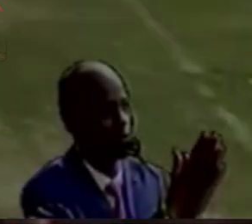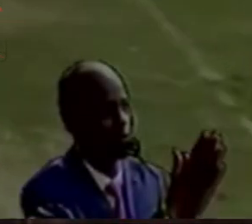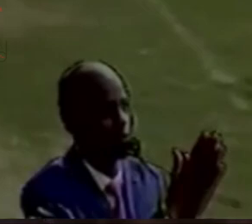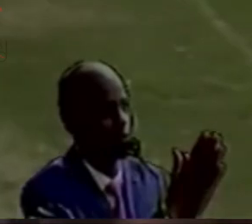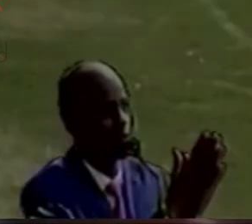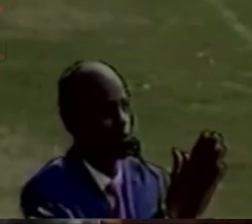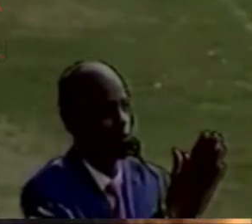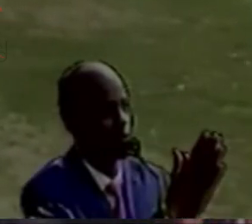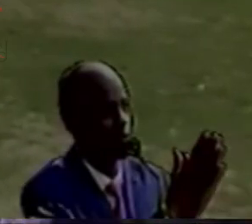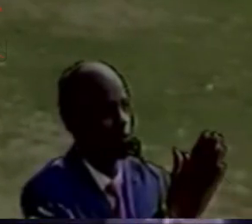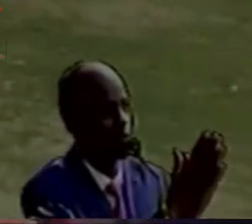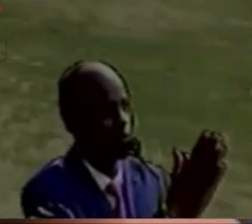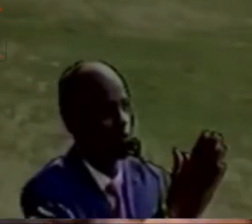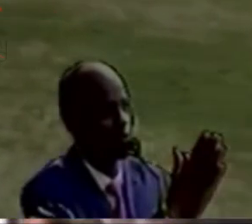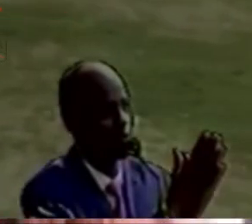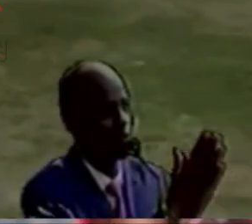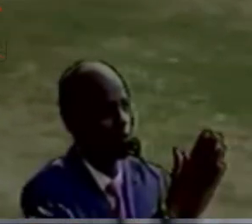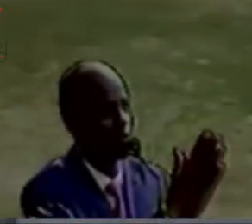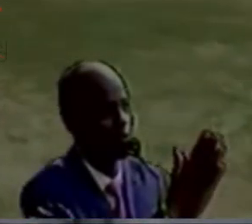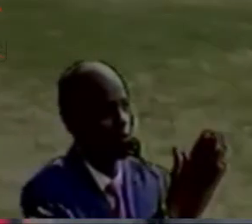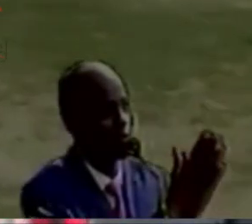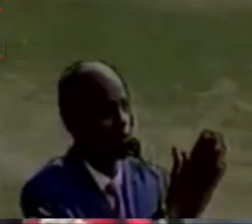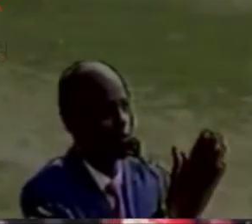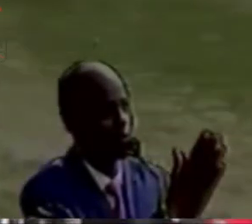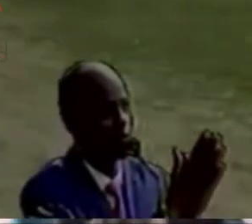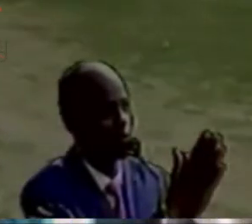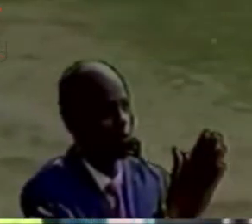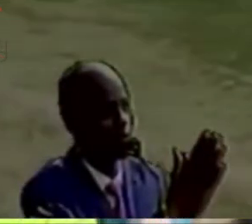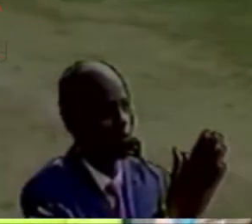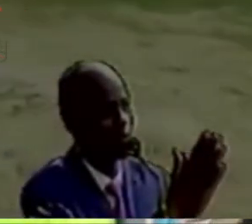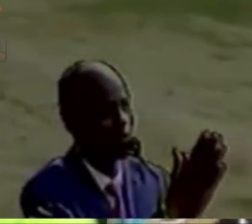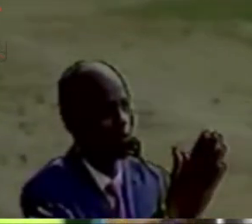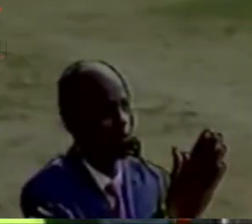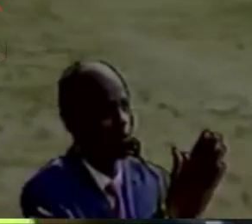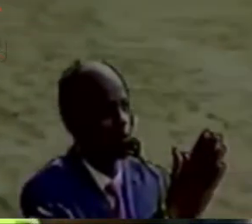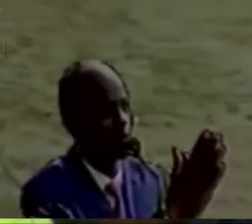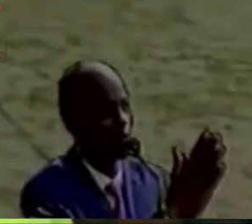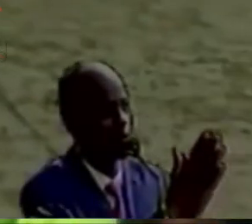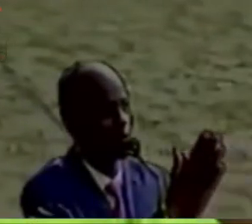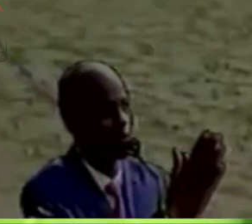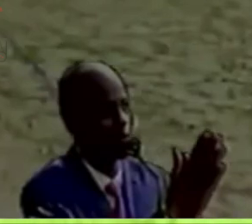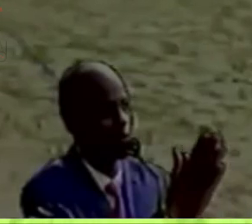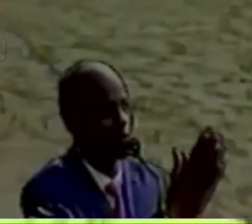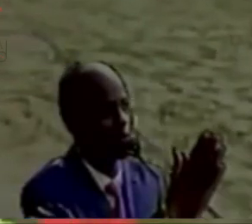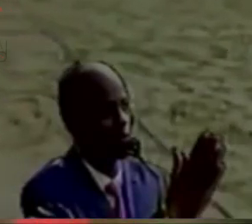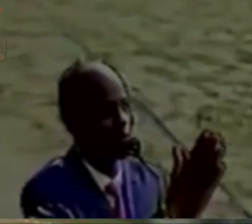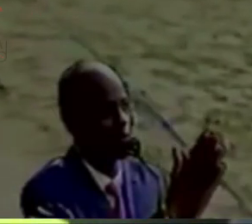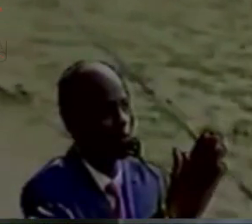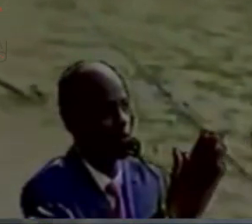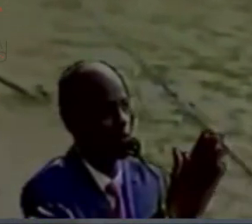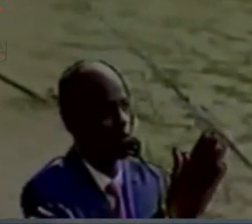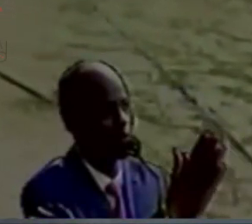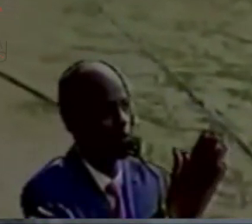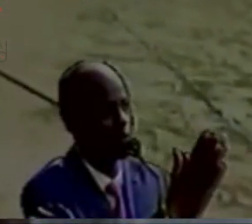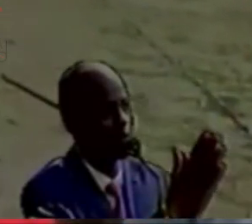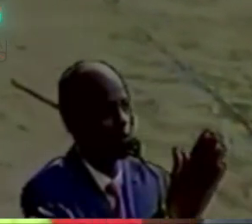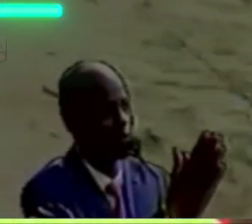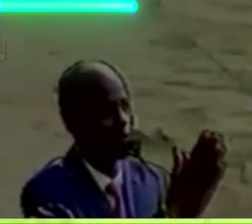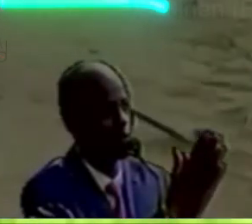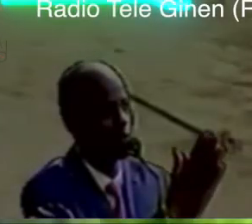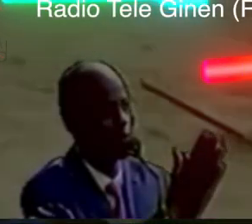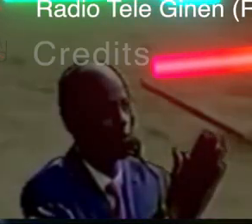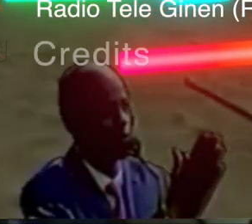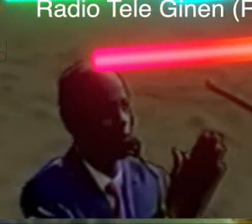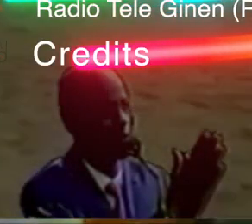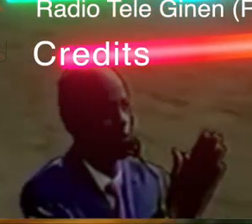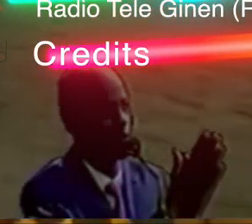était faite dans le sens pour une liberté totale, liberté dans le non. Nous même pas de manger, nous avons tellement de manger, nous sommes capables de bailler l'autre